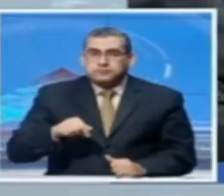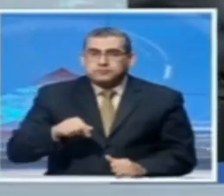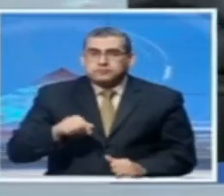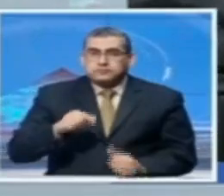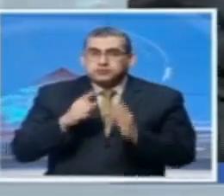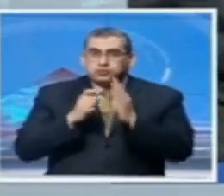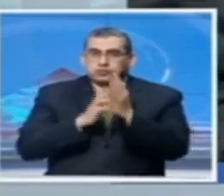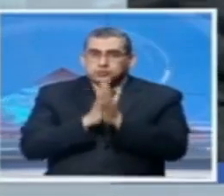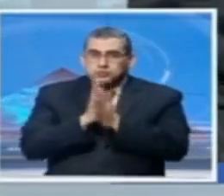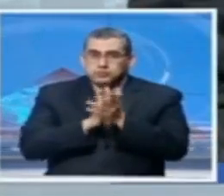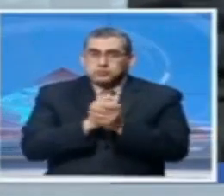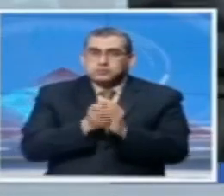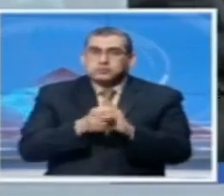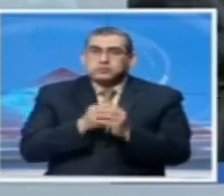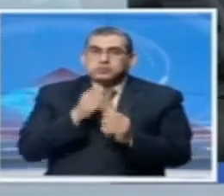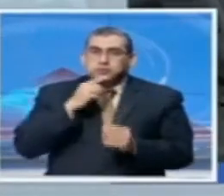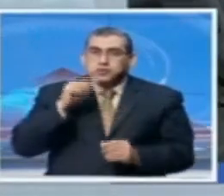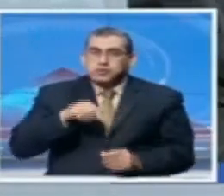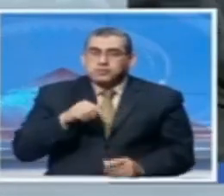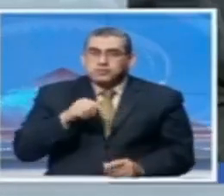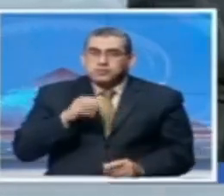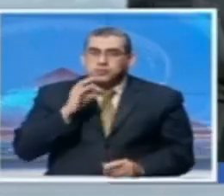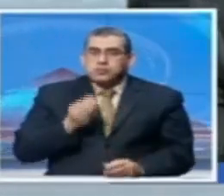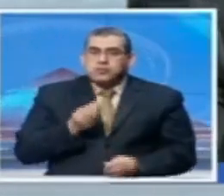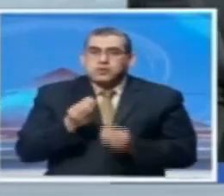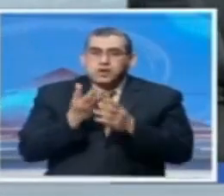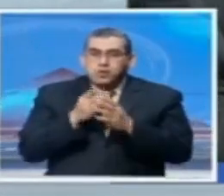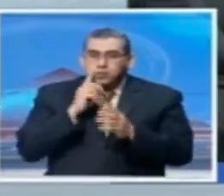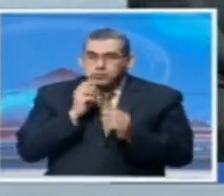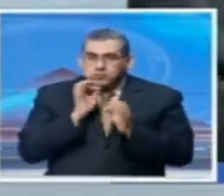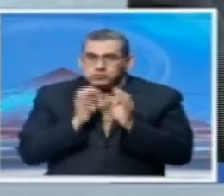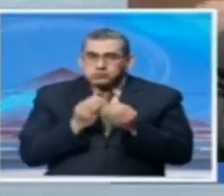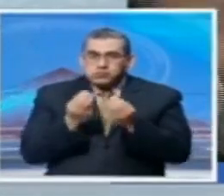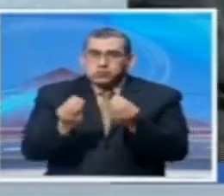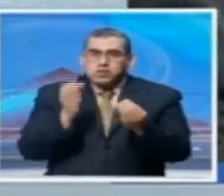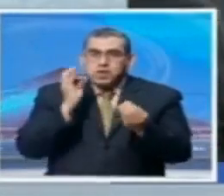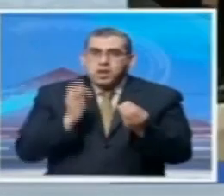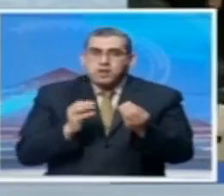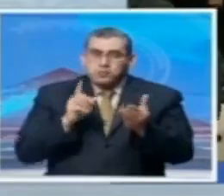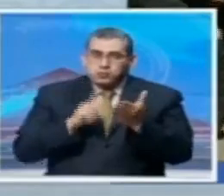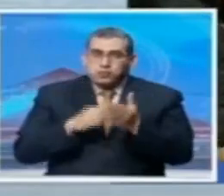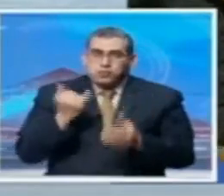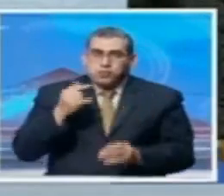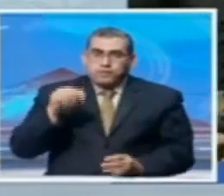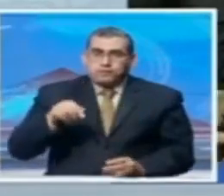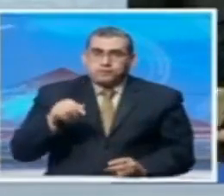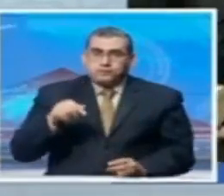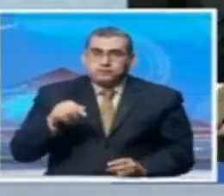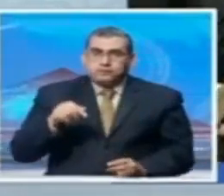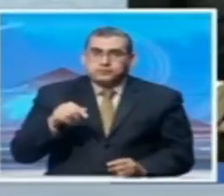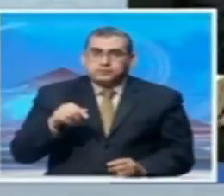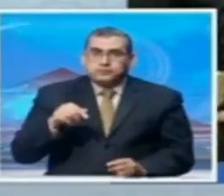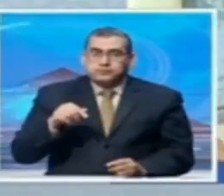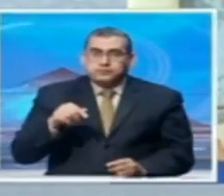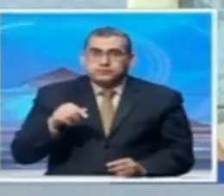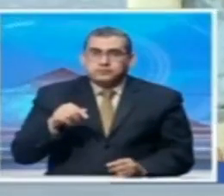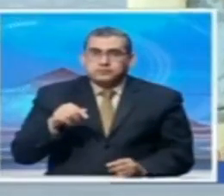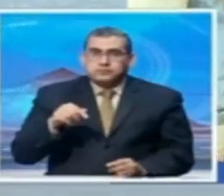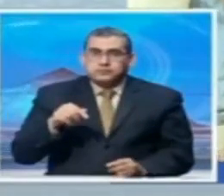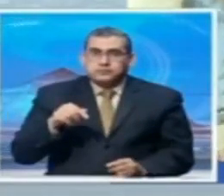المواد الطاهرة أو الكحول، يعني هو نفسه حتى بيديله تعليمات قبل ما ينزل من البيت.